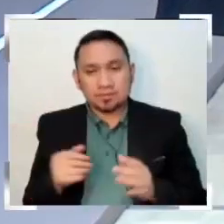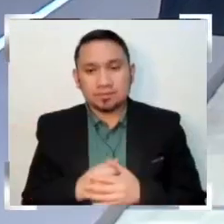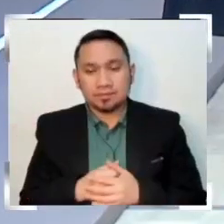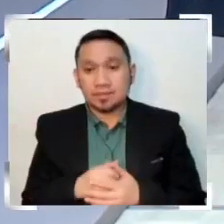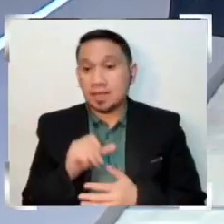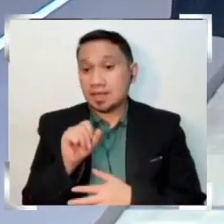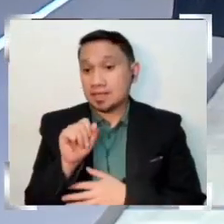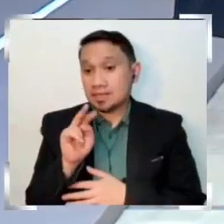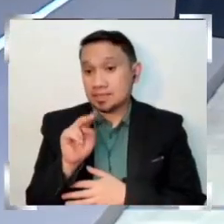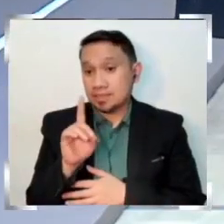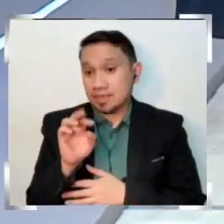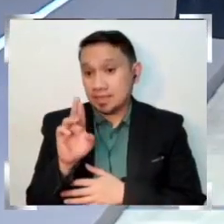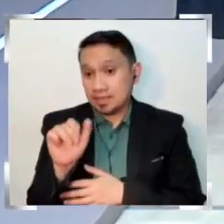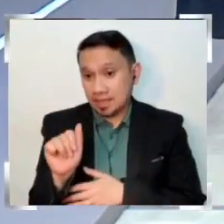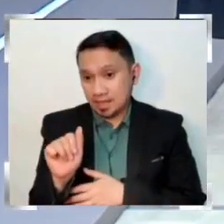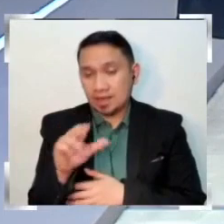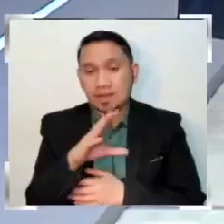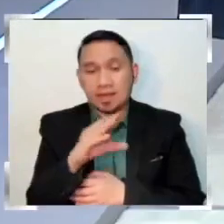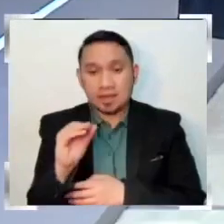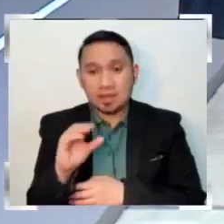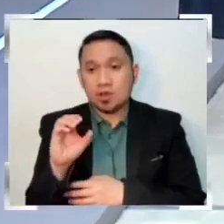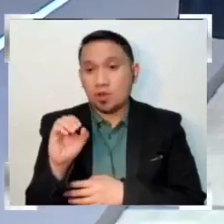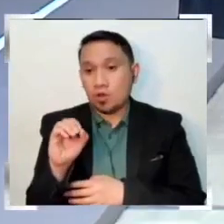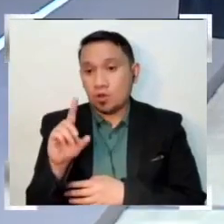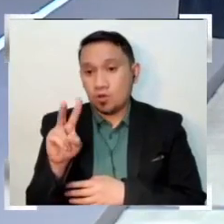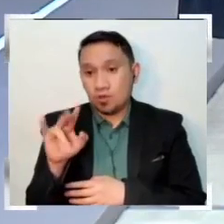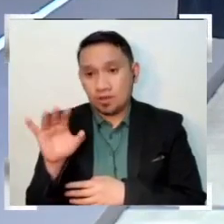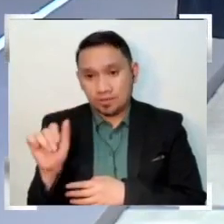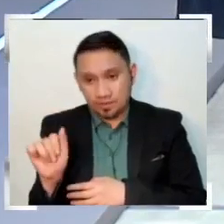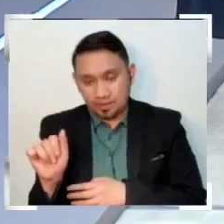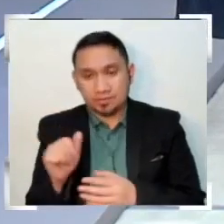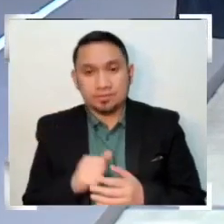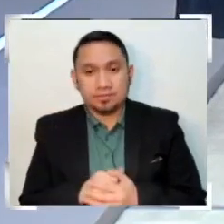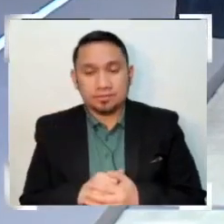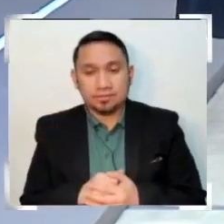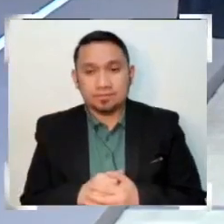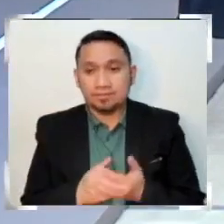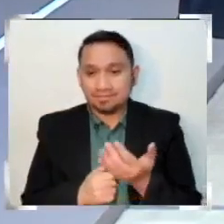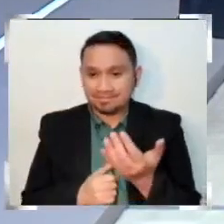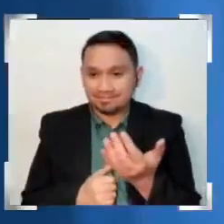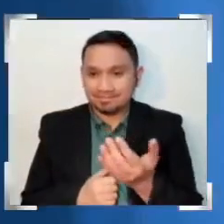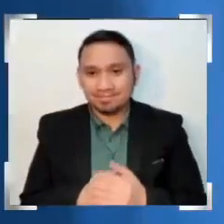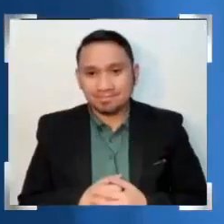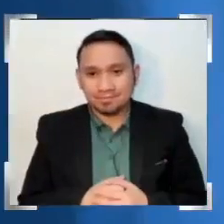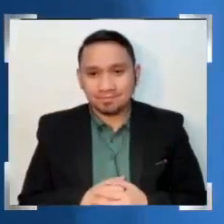Park at Fil-Am hitmaker na si Olivia Rodrigo. Ating saksihan.